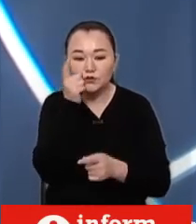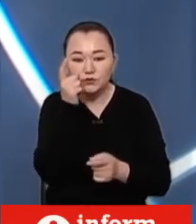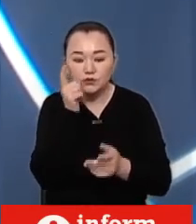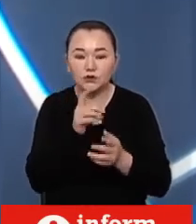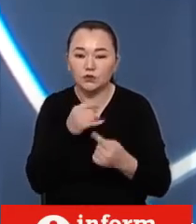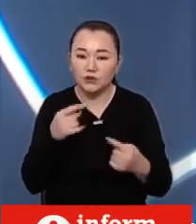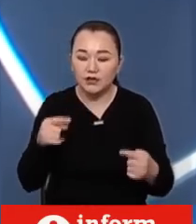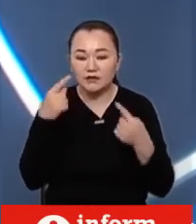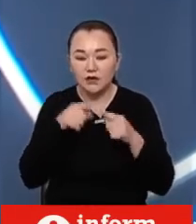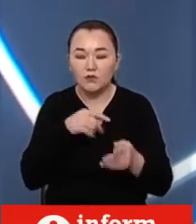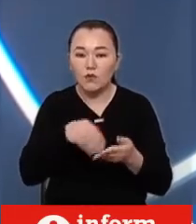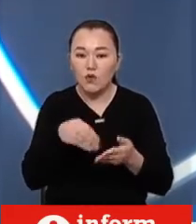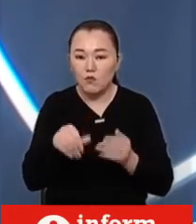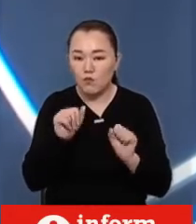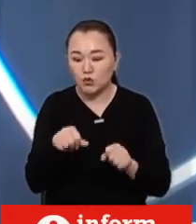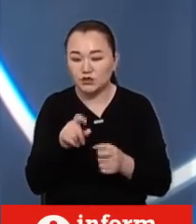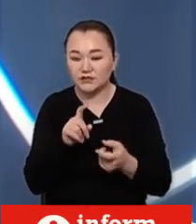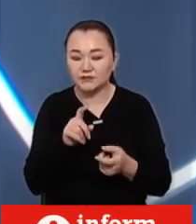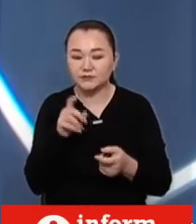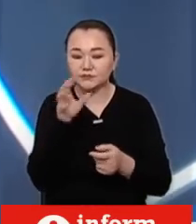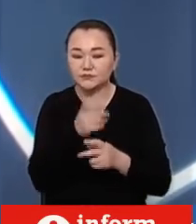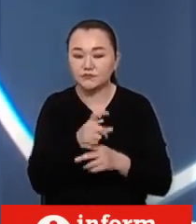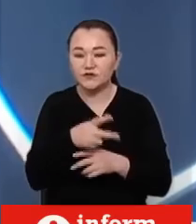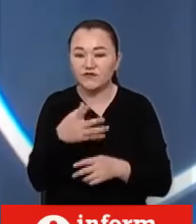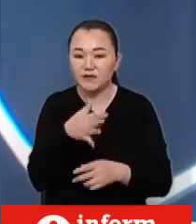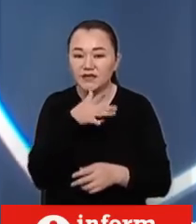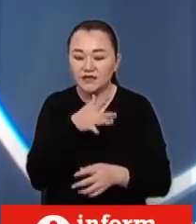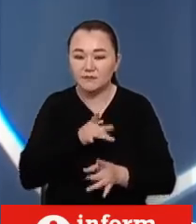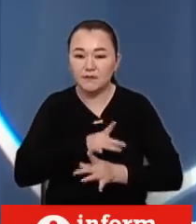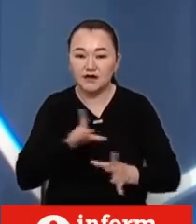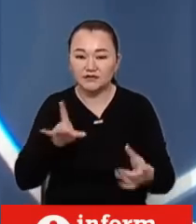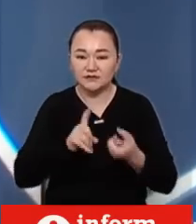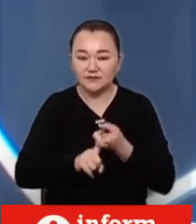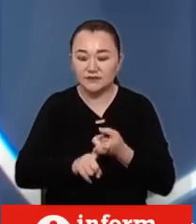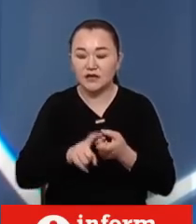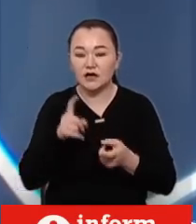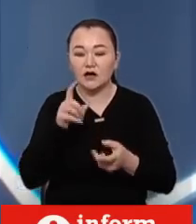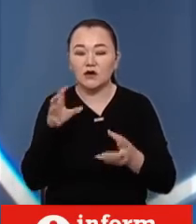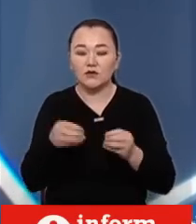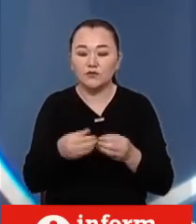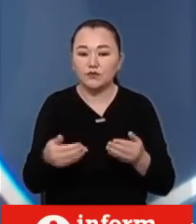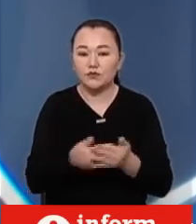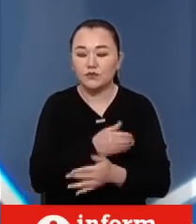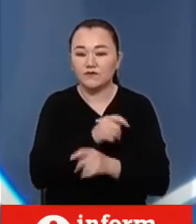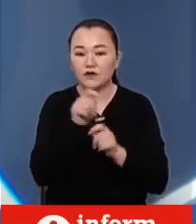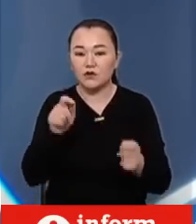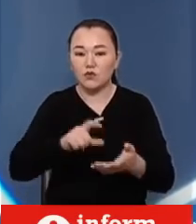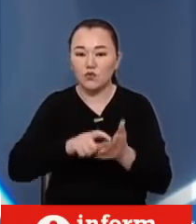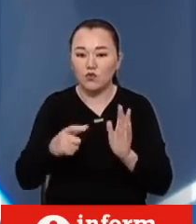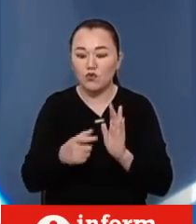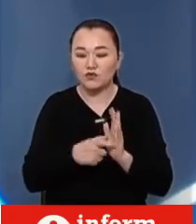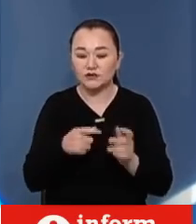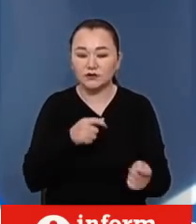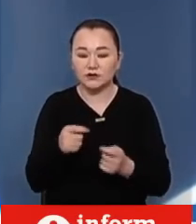да құрылғыларды сатып ала алады. KSL компаниясының 25 жылдық мерейтойы қарсаңында жабықталған жаңа кеңсенің ашылуына